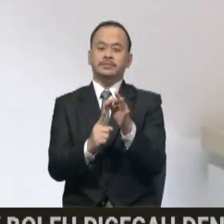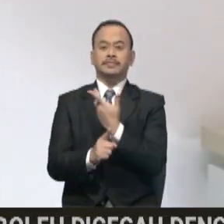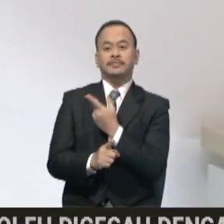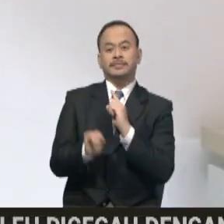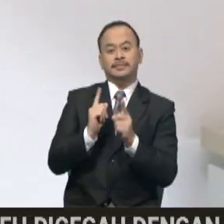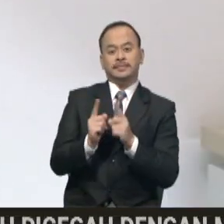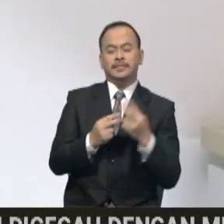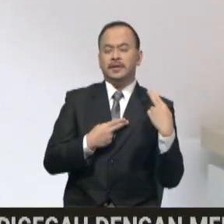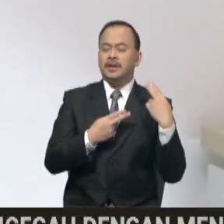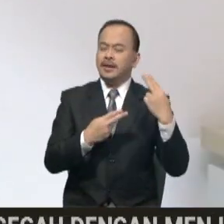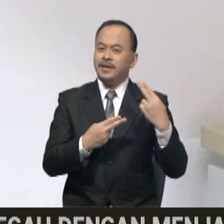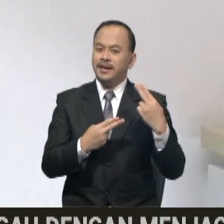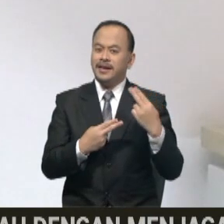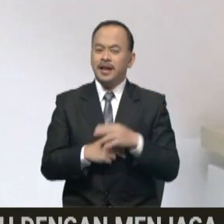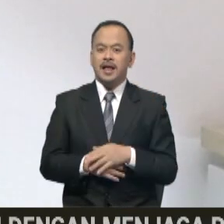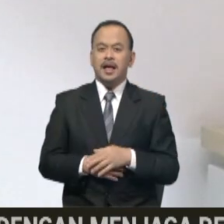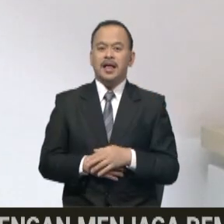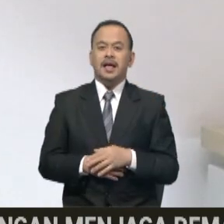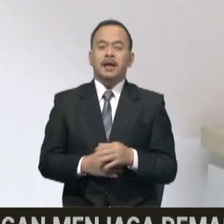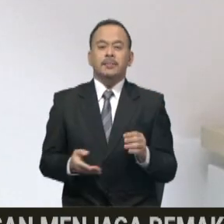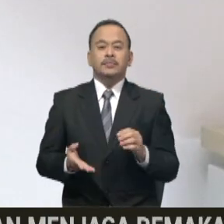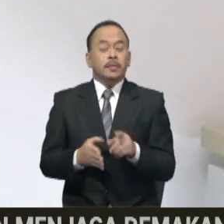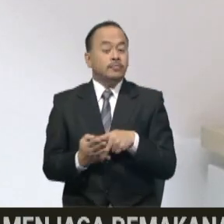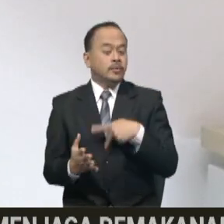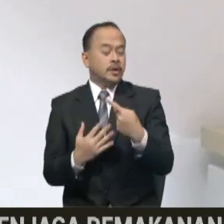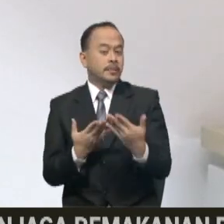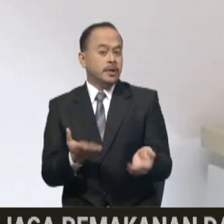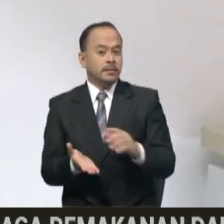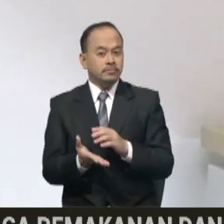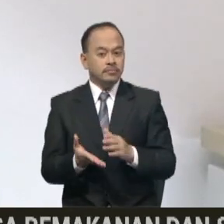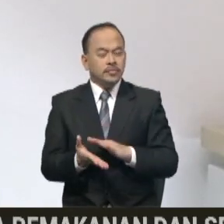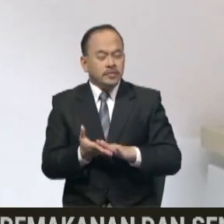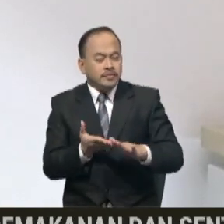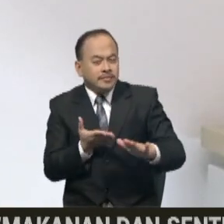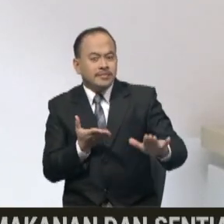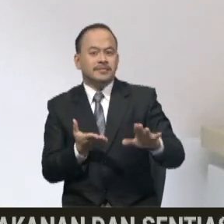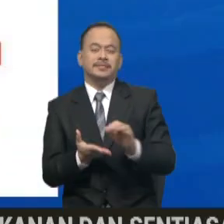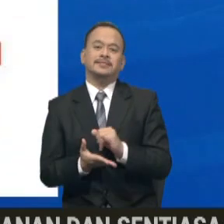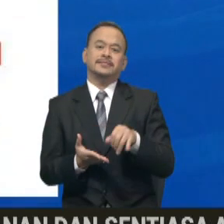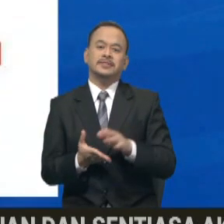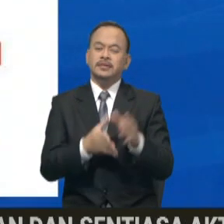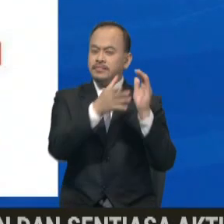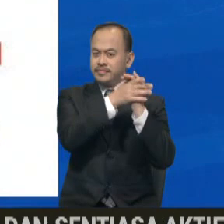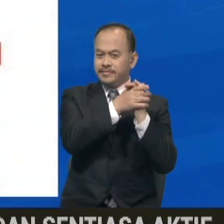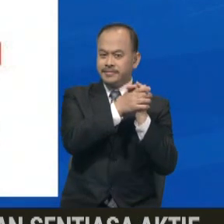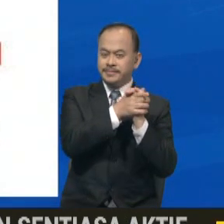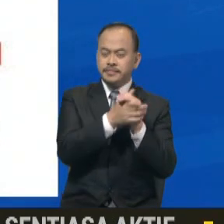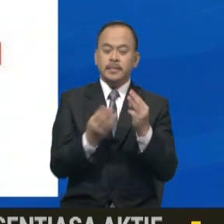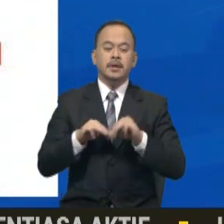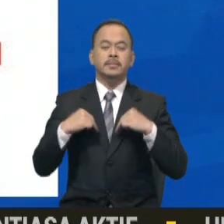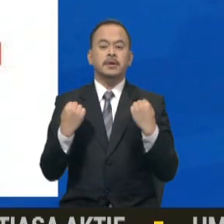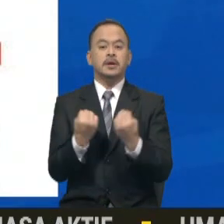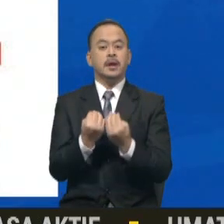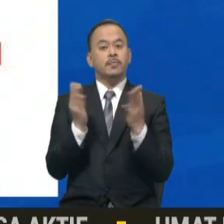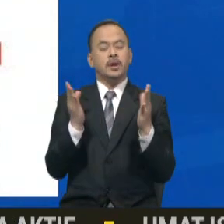Harapan kami adalah semoga, sudah tentu semoga program ini berjalan dengan lancar, dengan berjaya dan masyarakat kita ini